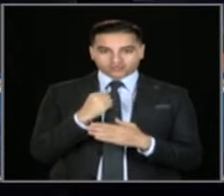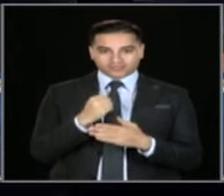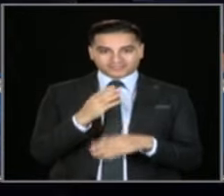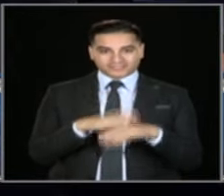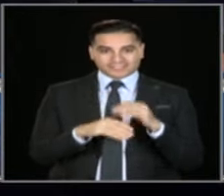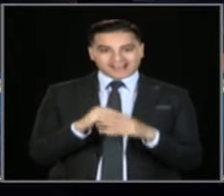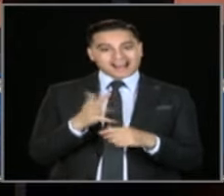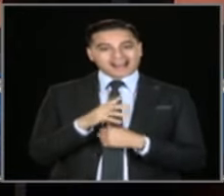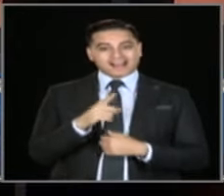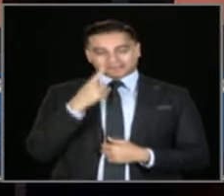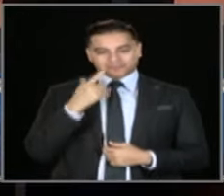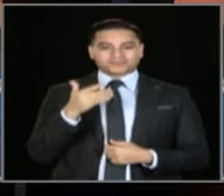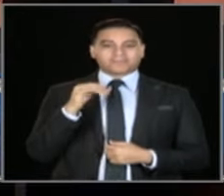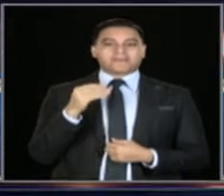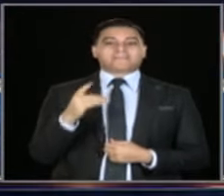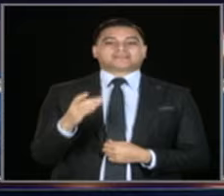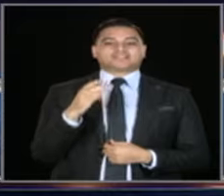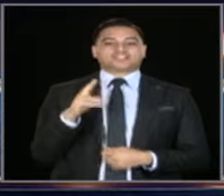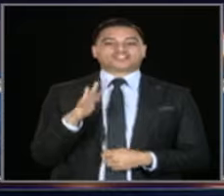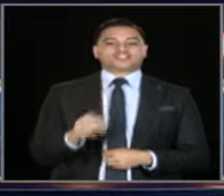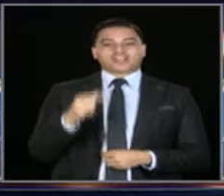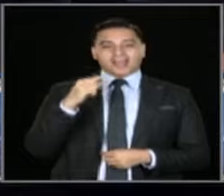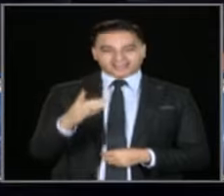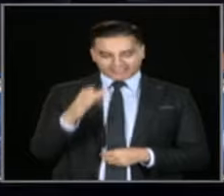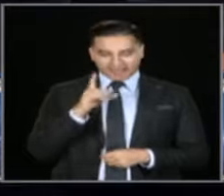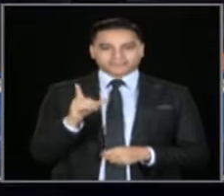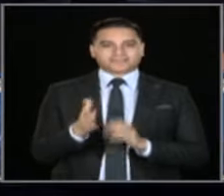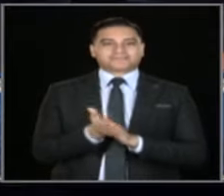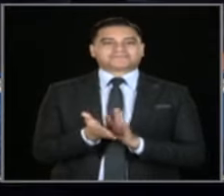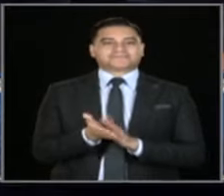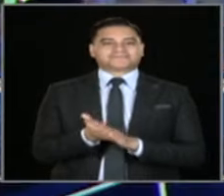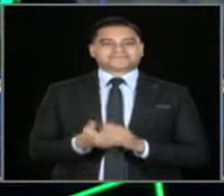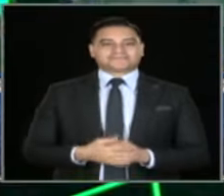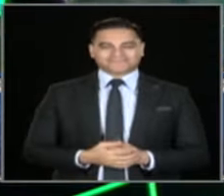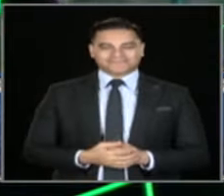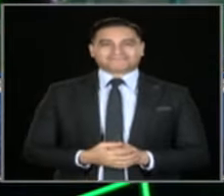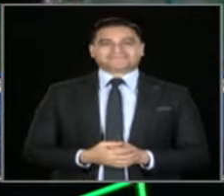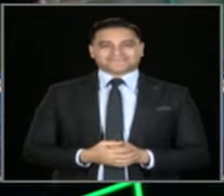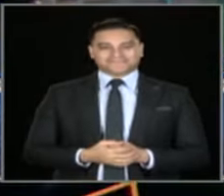ليه لا؟ اجابتك يا محمد. تشاد. تشاد اجابه صحيحه.